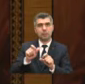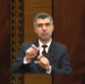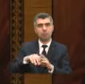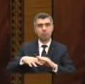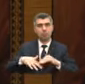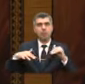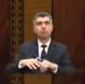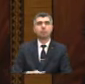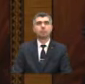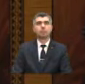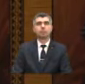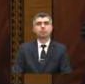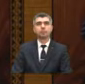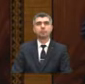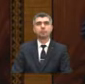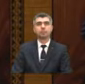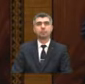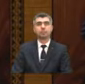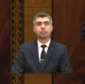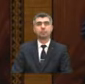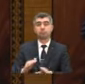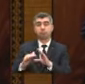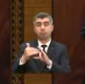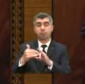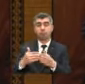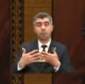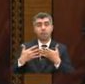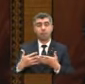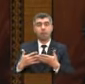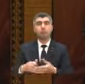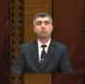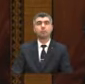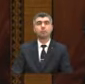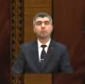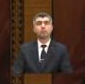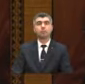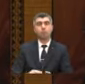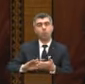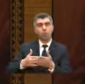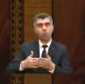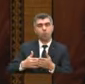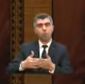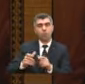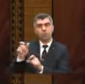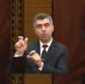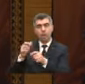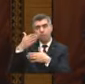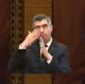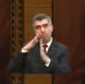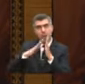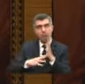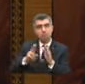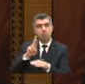النواب المحترمين. تلقينا باعتزاز كبير جدا كما عموم الشعب المغربي القرار